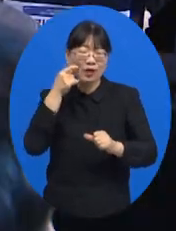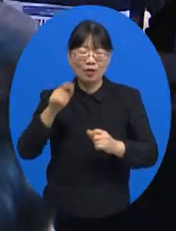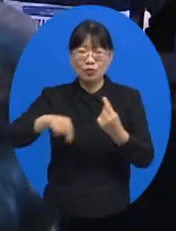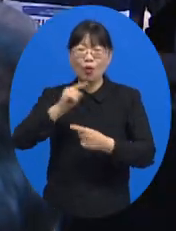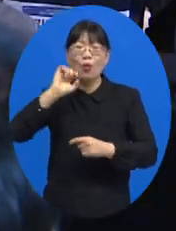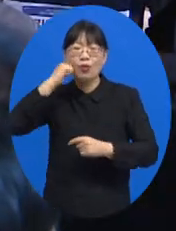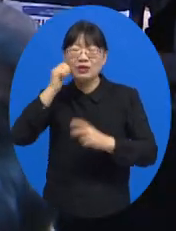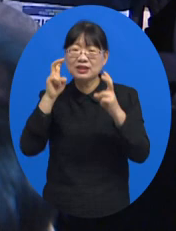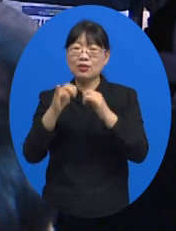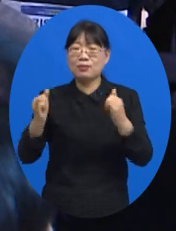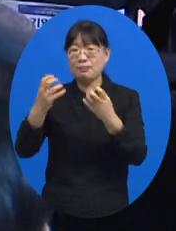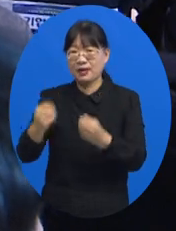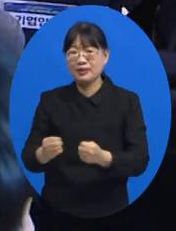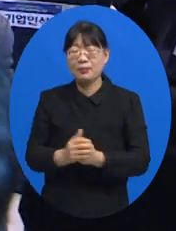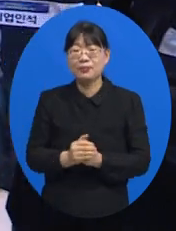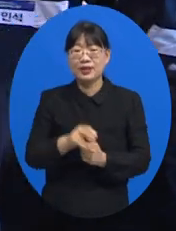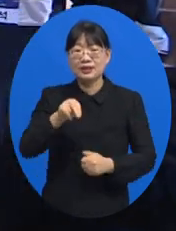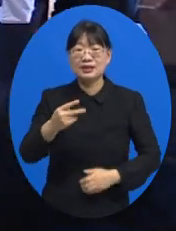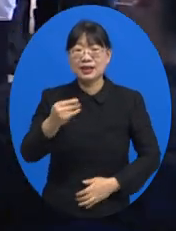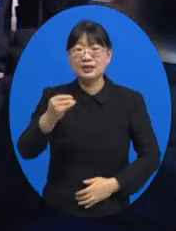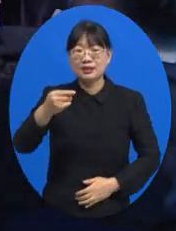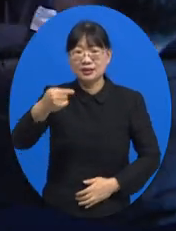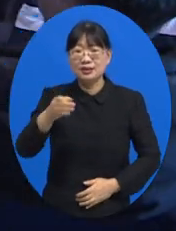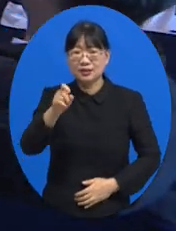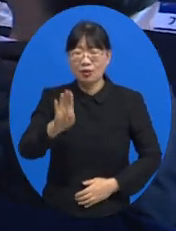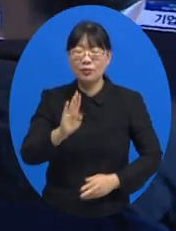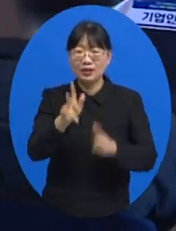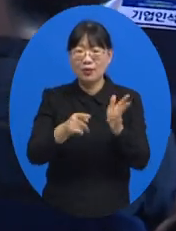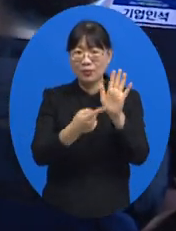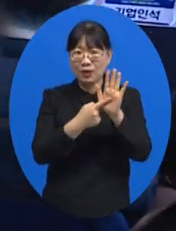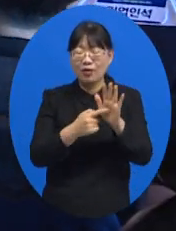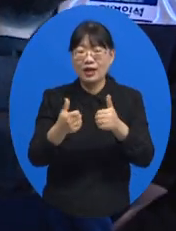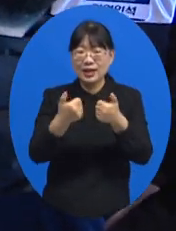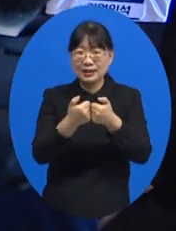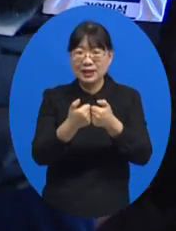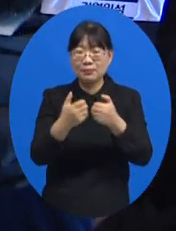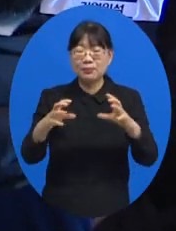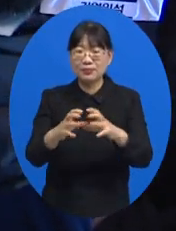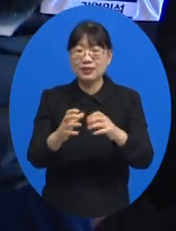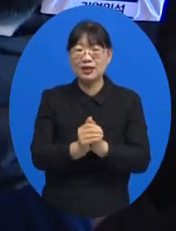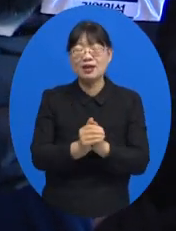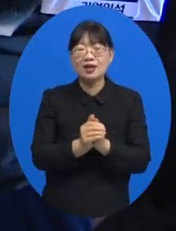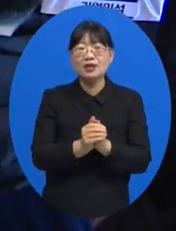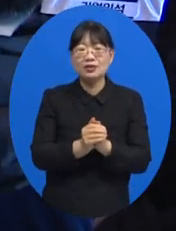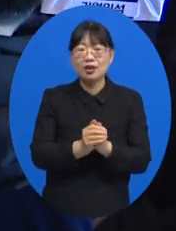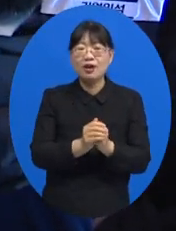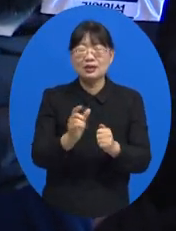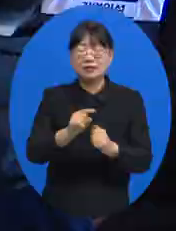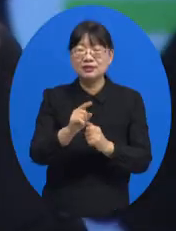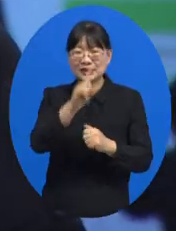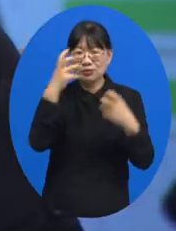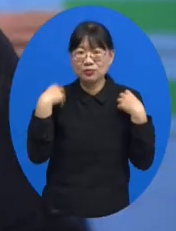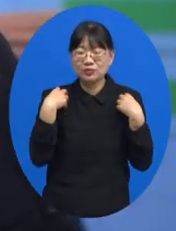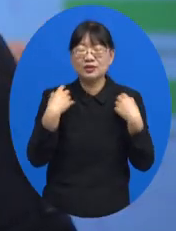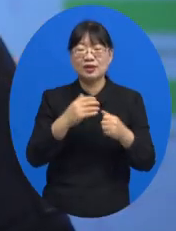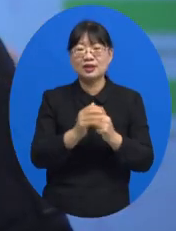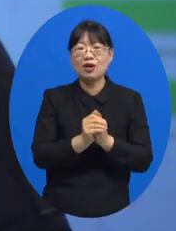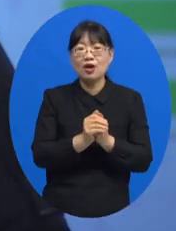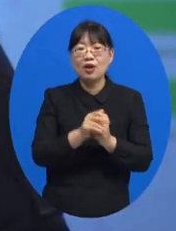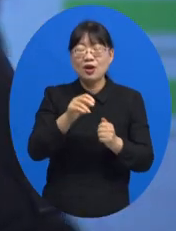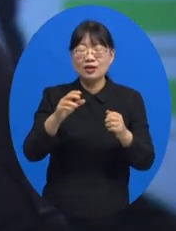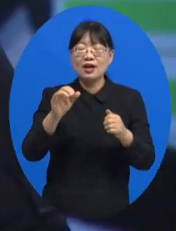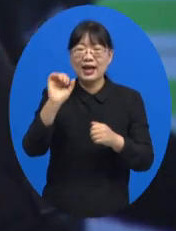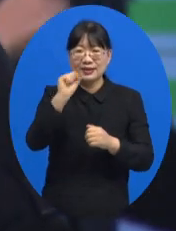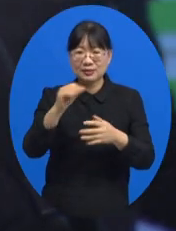이밖에 스타트업 사업 공모 및 간담회 지자체 차원의 소프트웨어 인프라 지원 산업단지